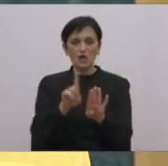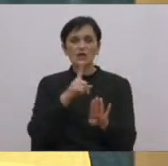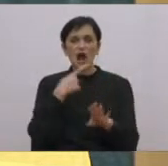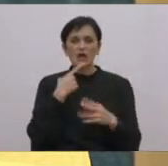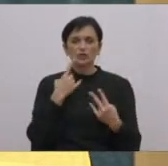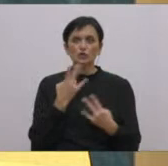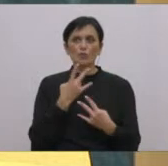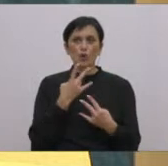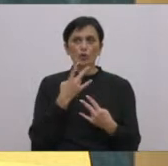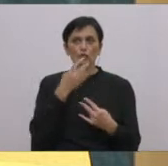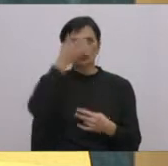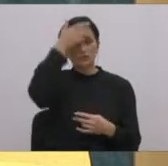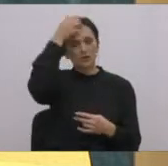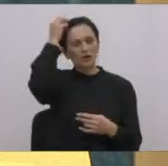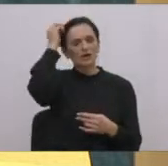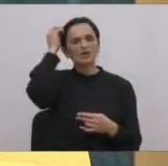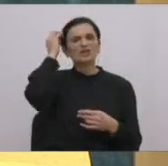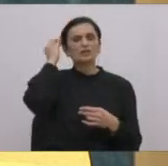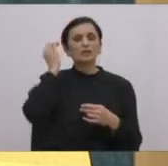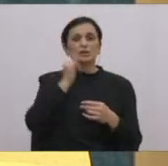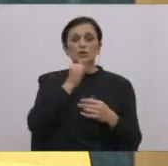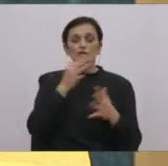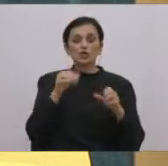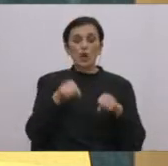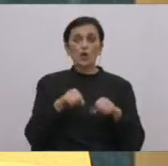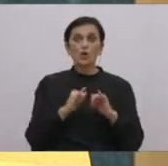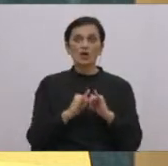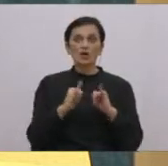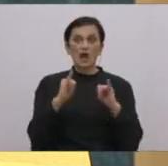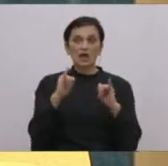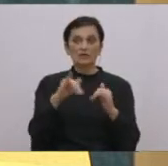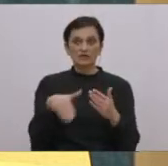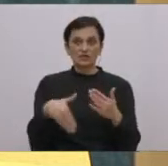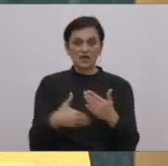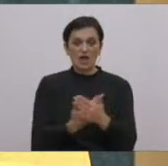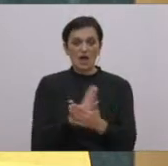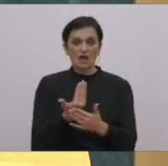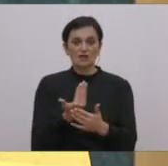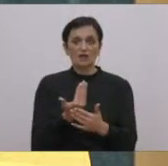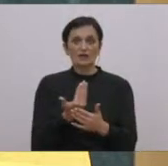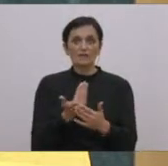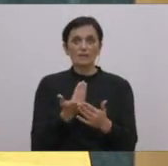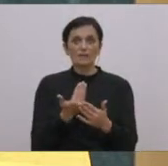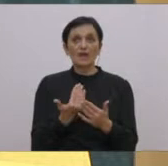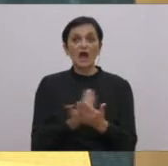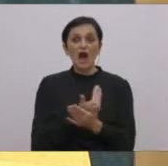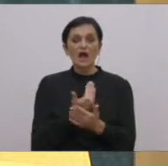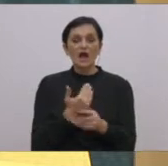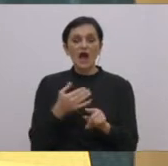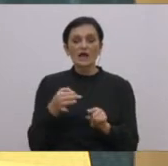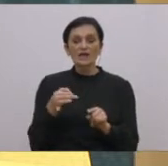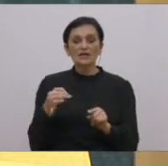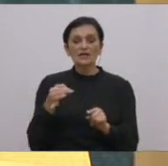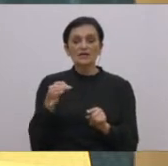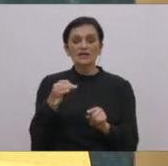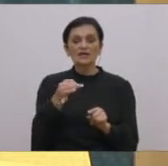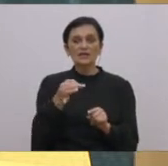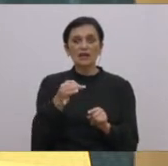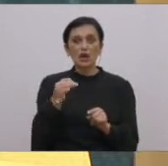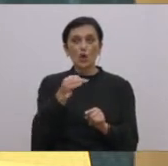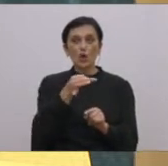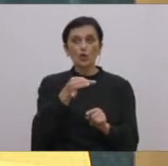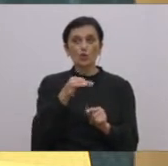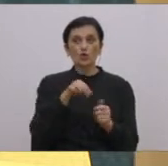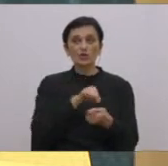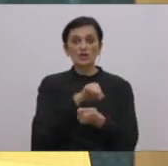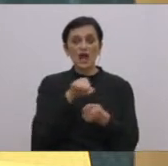მნიშვნელო შეუძლებელია განვითარდეს ახალი ტიპის რეგიონული